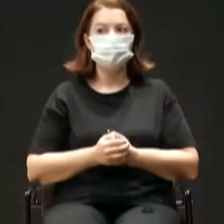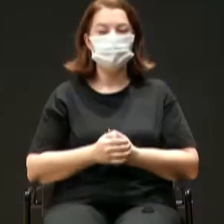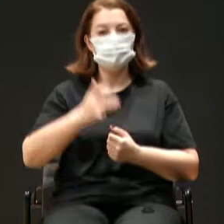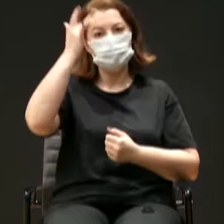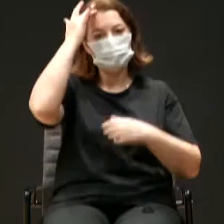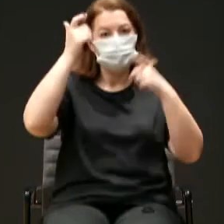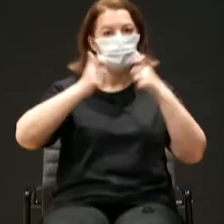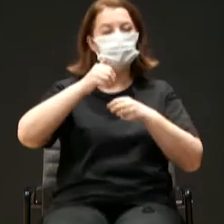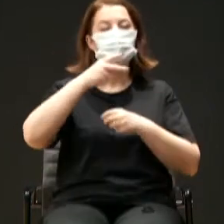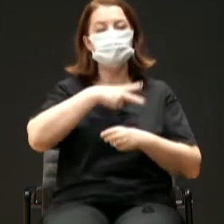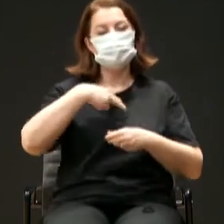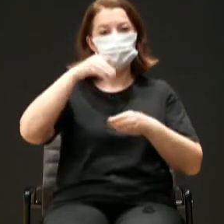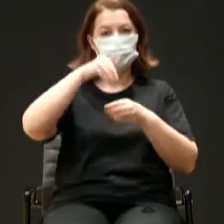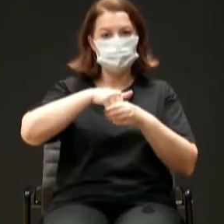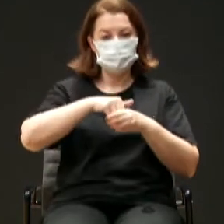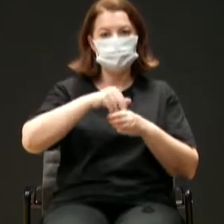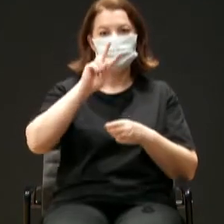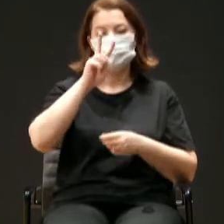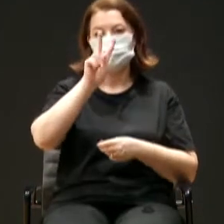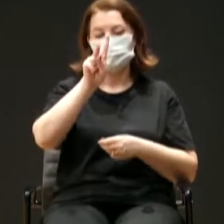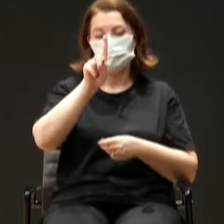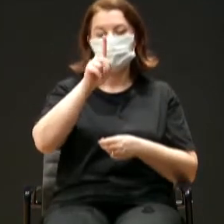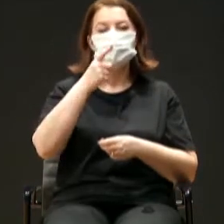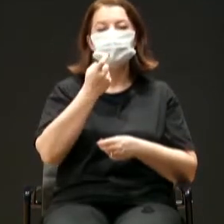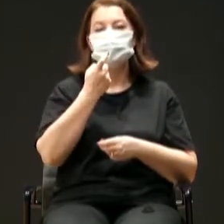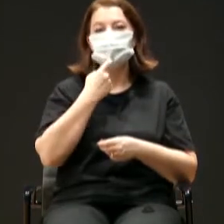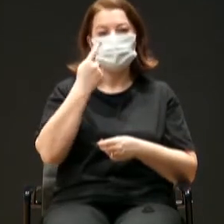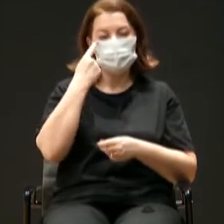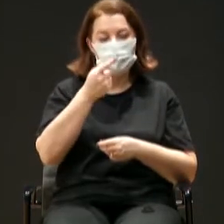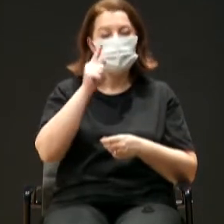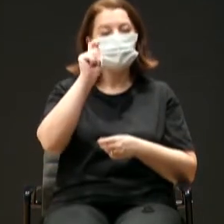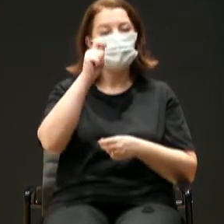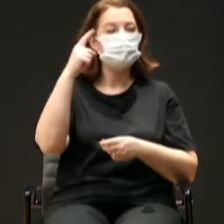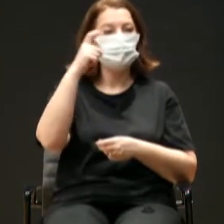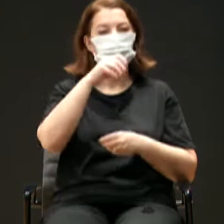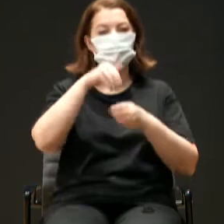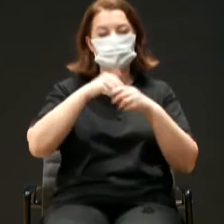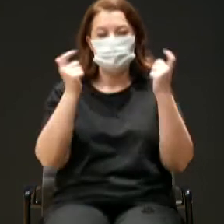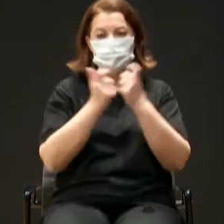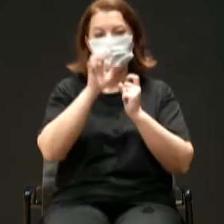Beylikdüzü Belediye Meclisi'nin 2021 senesi Temmuz ayı meclis toplantısının